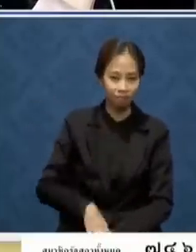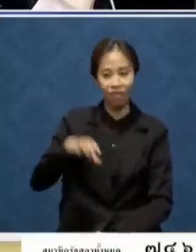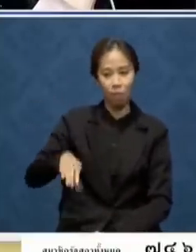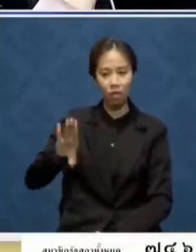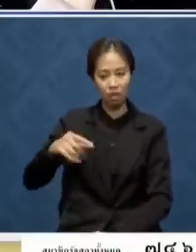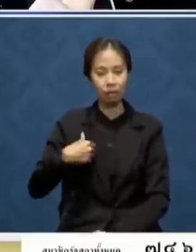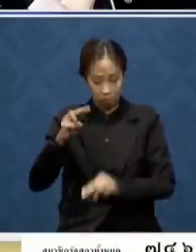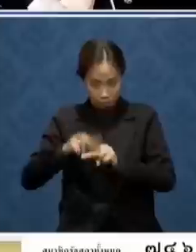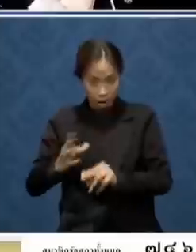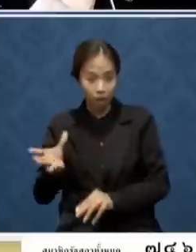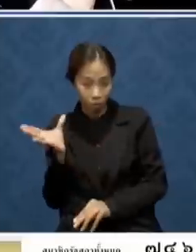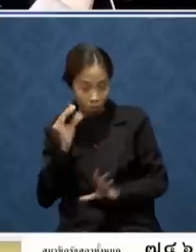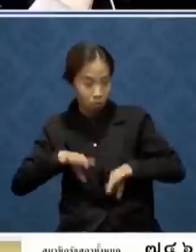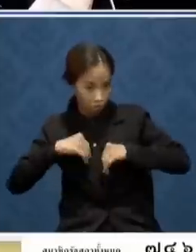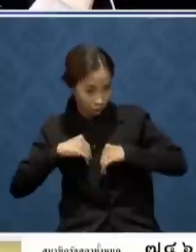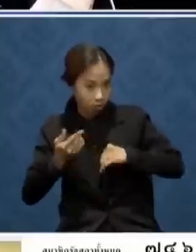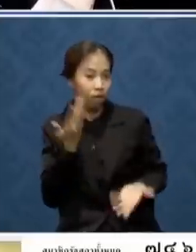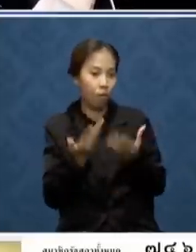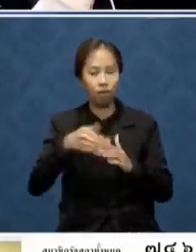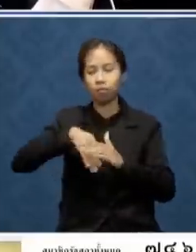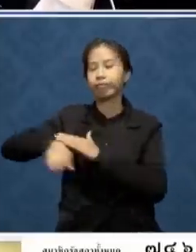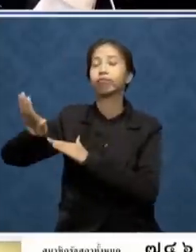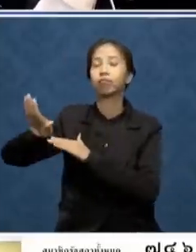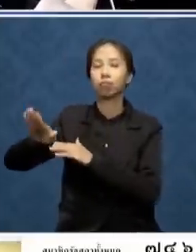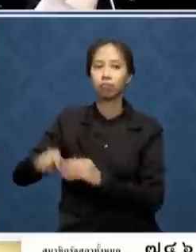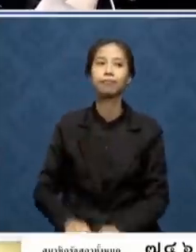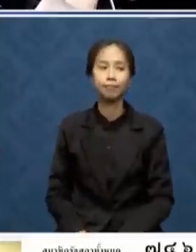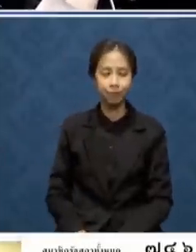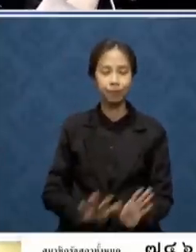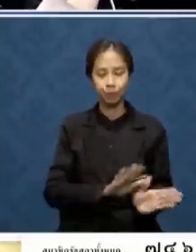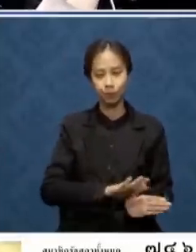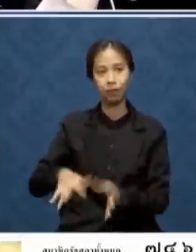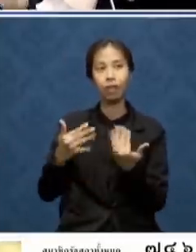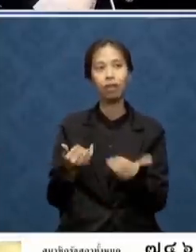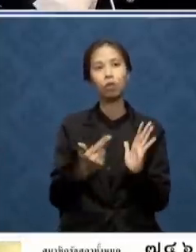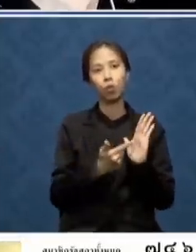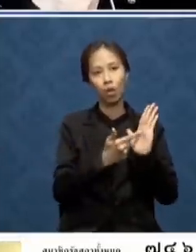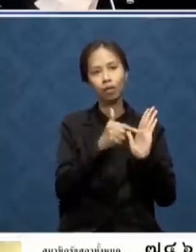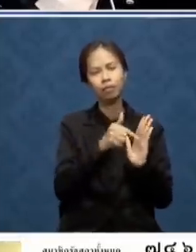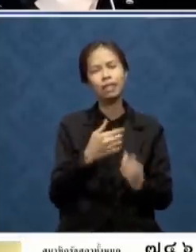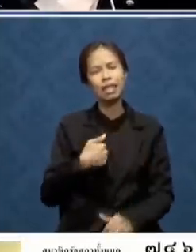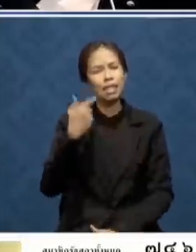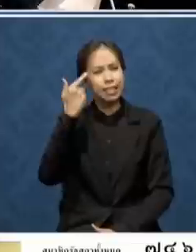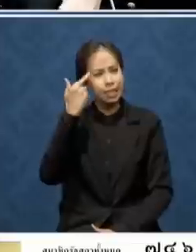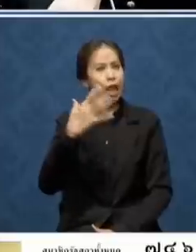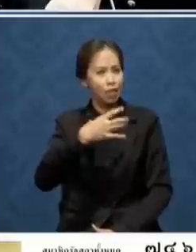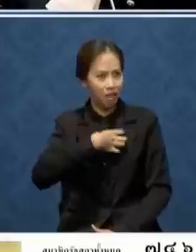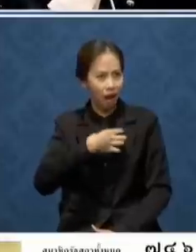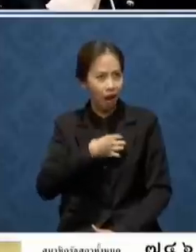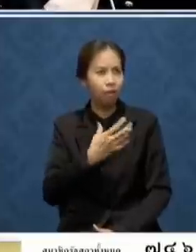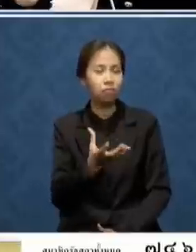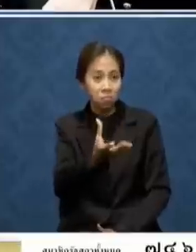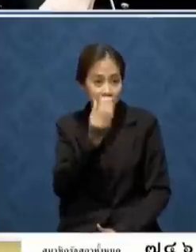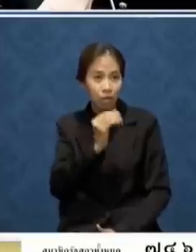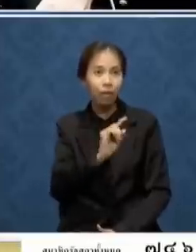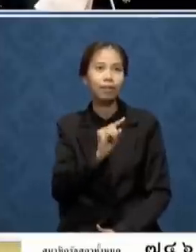เดินหนีนะคะเรามาดูเอ่อตัวอย่างที่น่าสนใจค่ะดิฉันคาดหวังว่าจะได้ยินการแถลงนโยบายแบบนี้นะคะอย่างเช่น